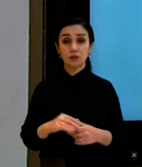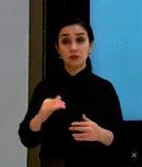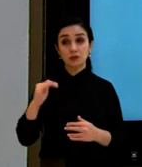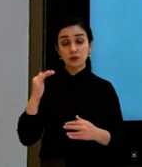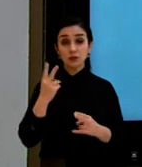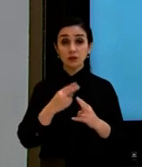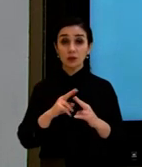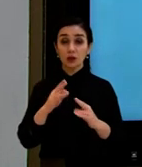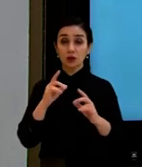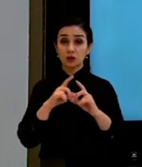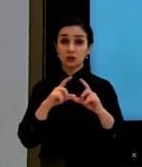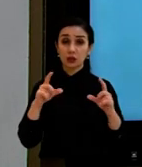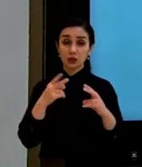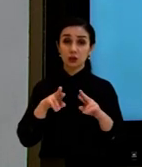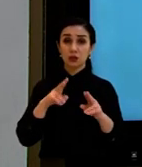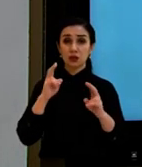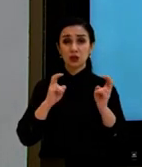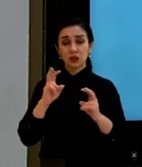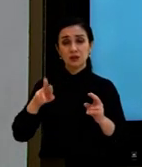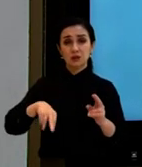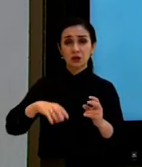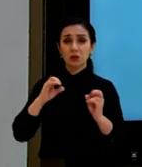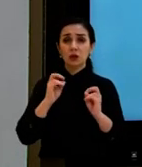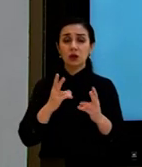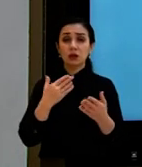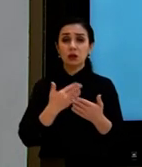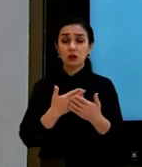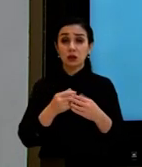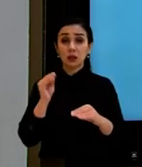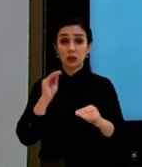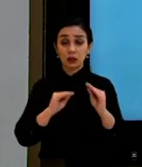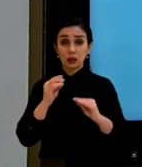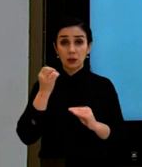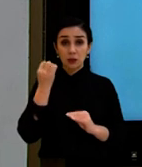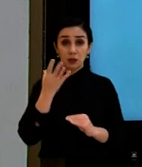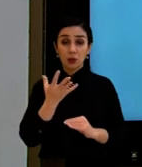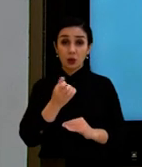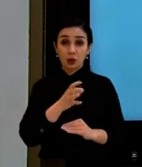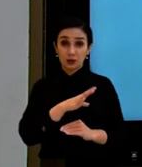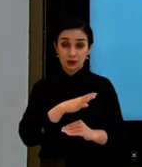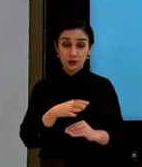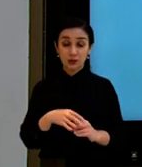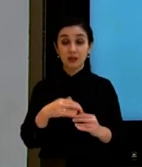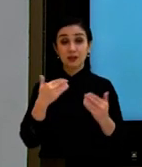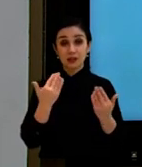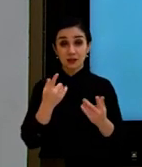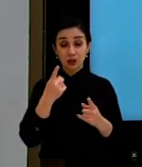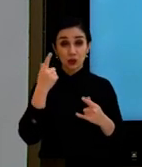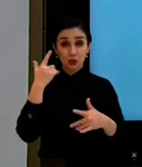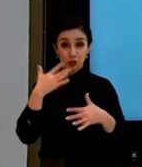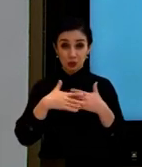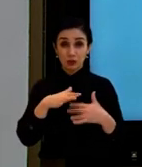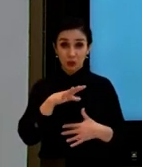Yuqori tashkilotlarda rahbarlar tomonidan buyruqlar qanday tarzda yaratilishini bilib oldingizmi? Sizga